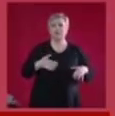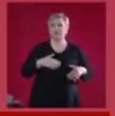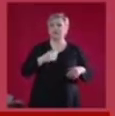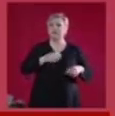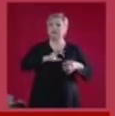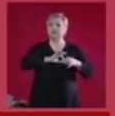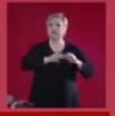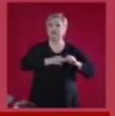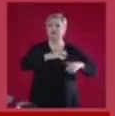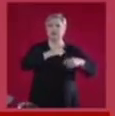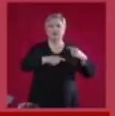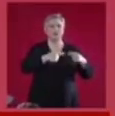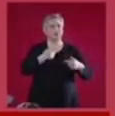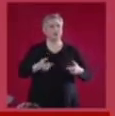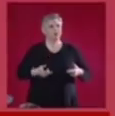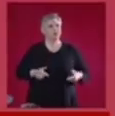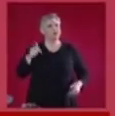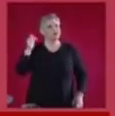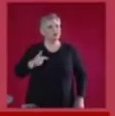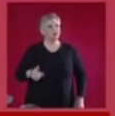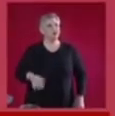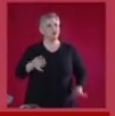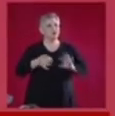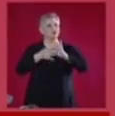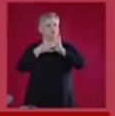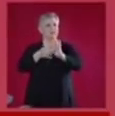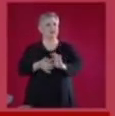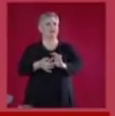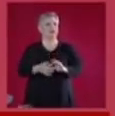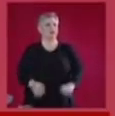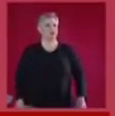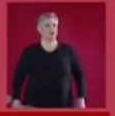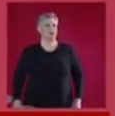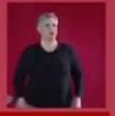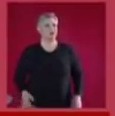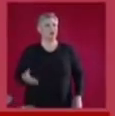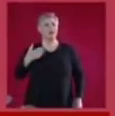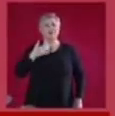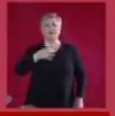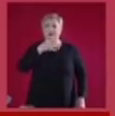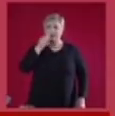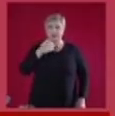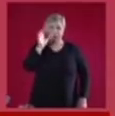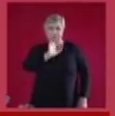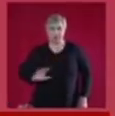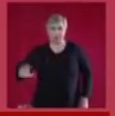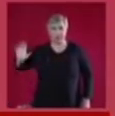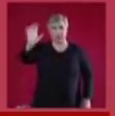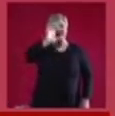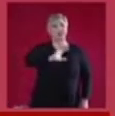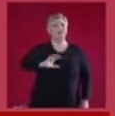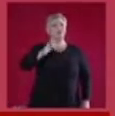είμαστε μπροστά σε ακόμα μια δύσκολη μάχη και αναφέρομαι στην κατάσταση που κρατεί στην ευρώπη μια ευρώπη που